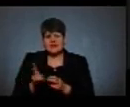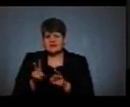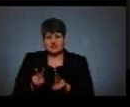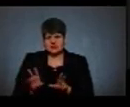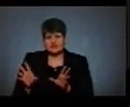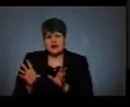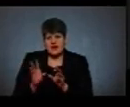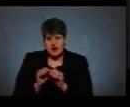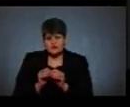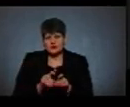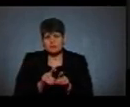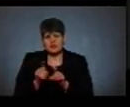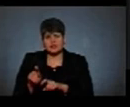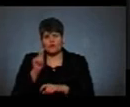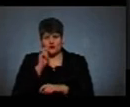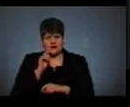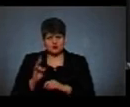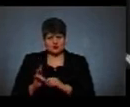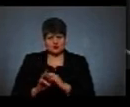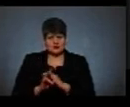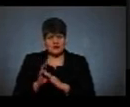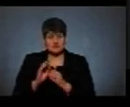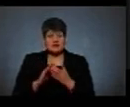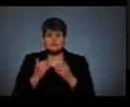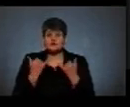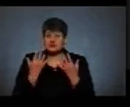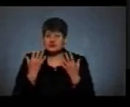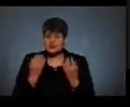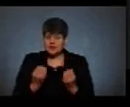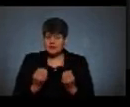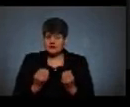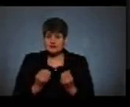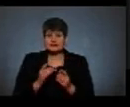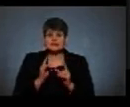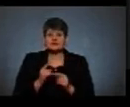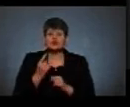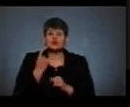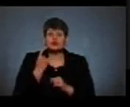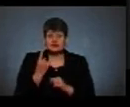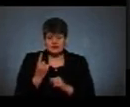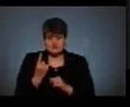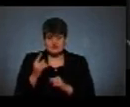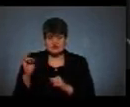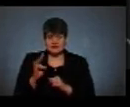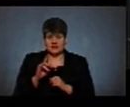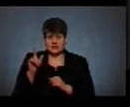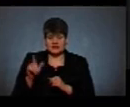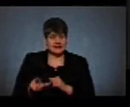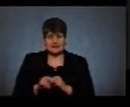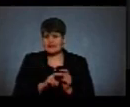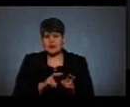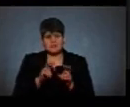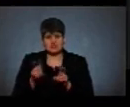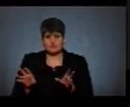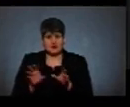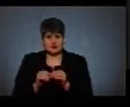їх, а разом з ними прийти в українську церкву. Станом на сьогоднішній день ще жоден священник не перейшов разом з громадою, але